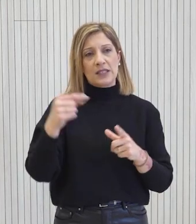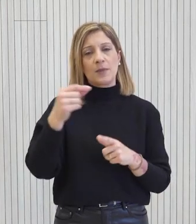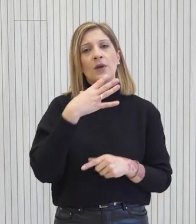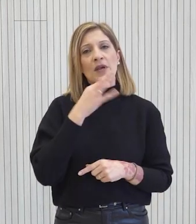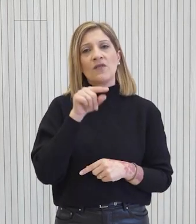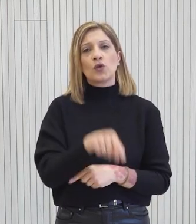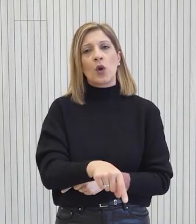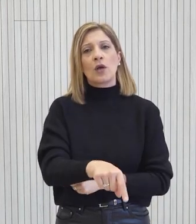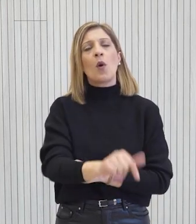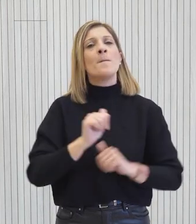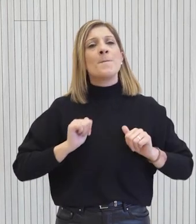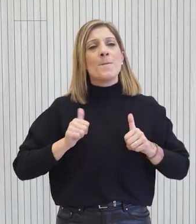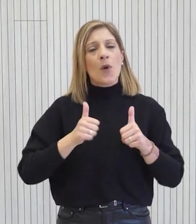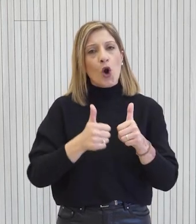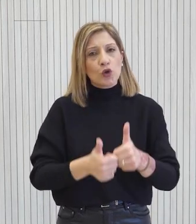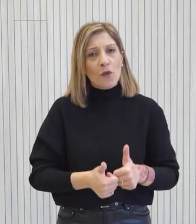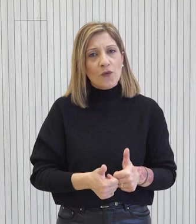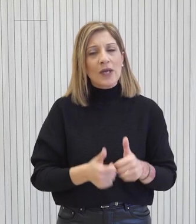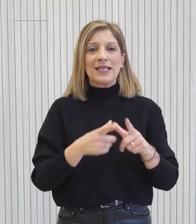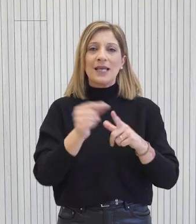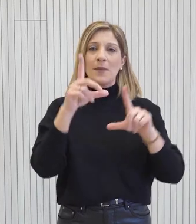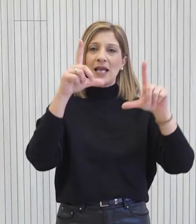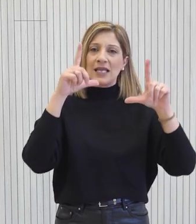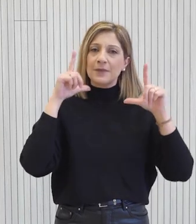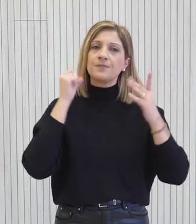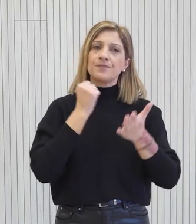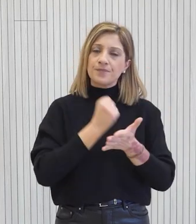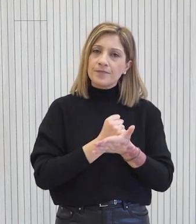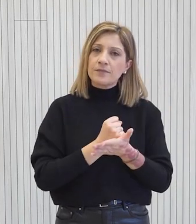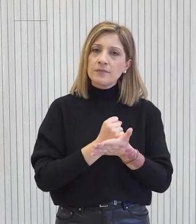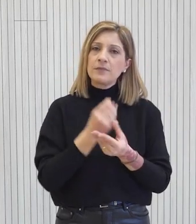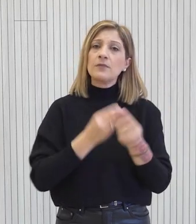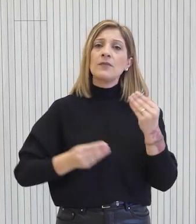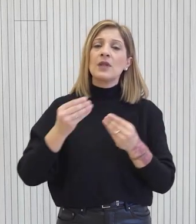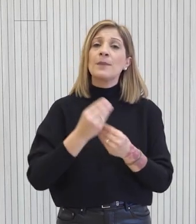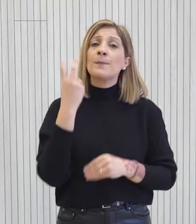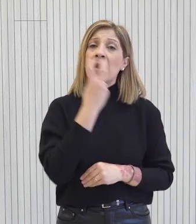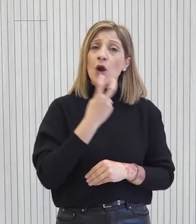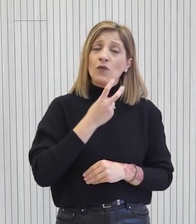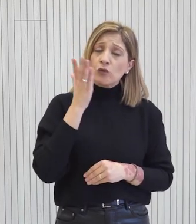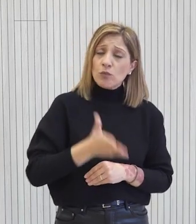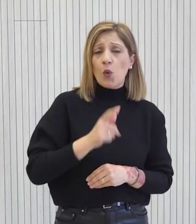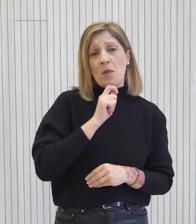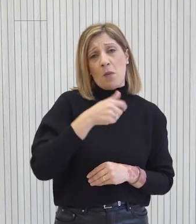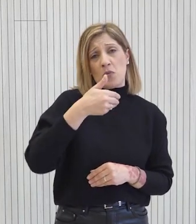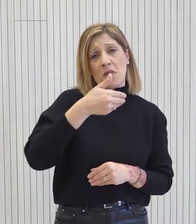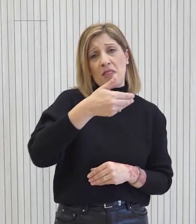ακριβώς στο πλαίσιο της πρωτοβουλίας της Κυπριακής Δημοκρατίας, και περισσότερες πληροφορίες θα μπορέσουν να